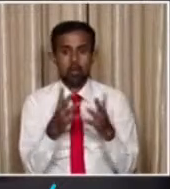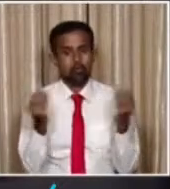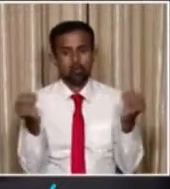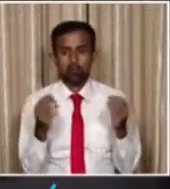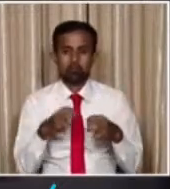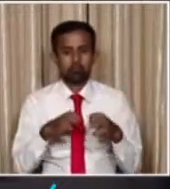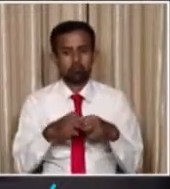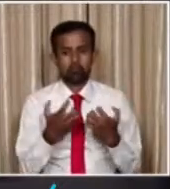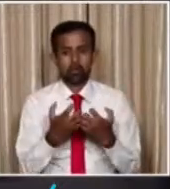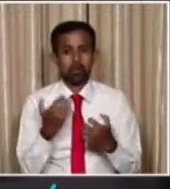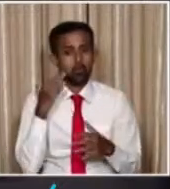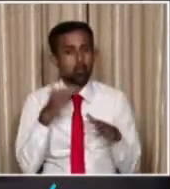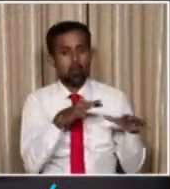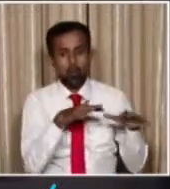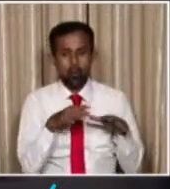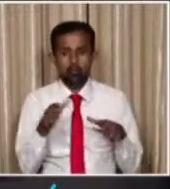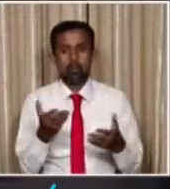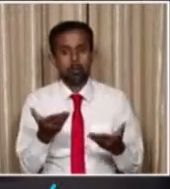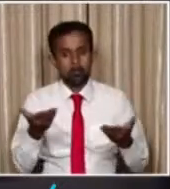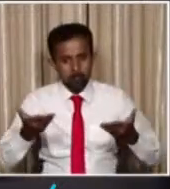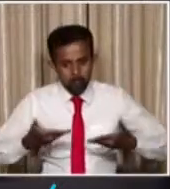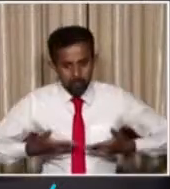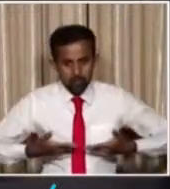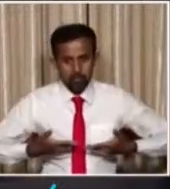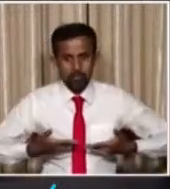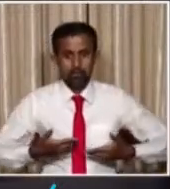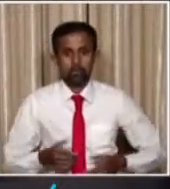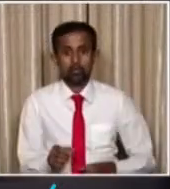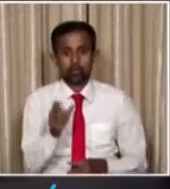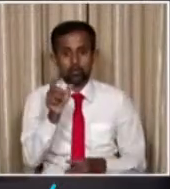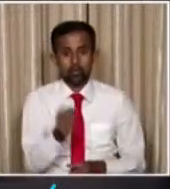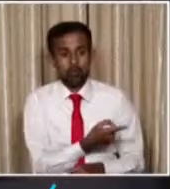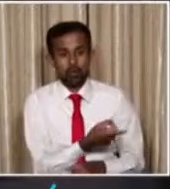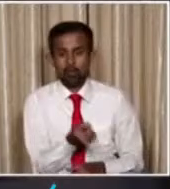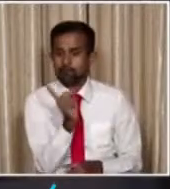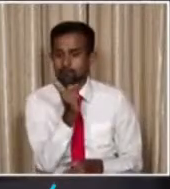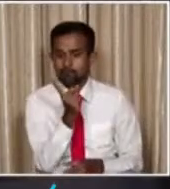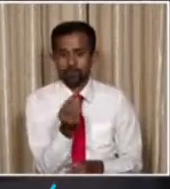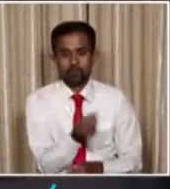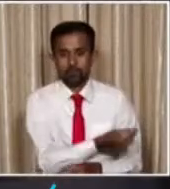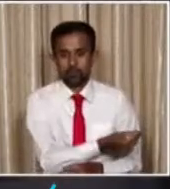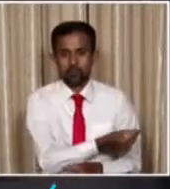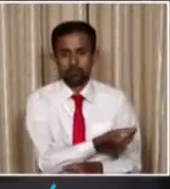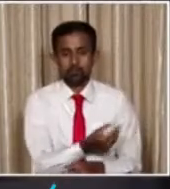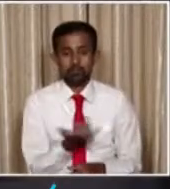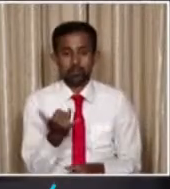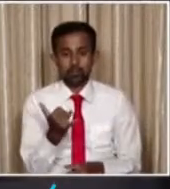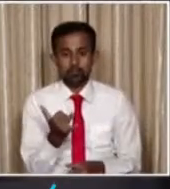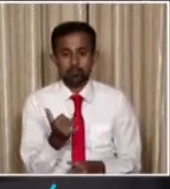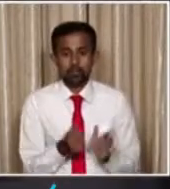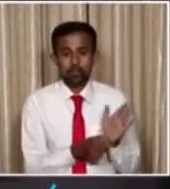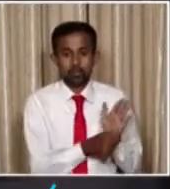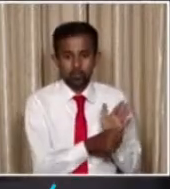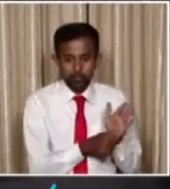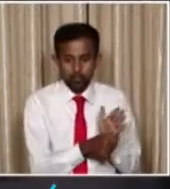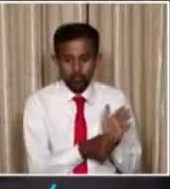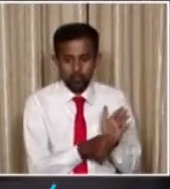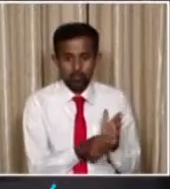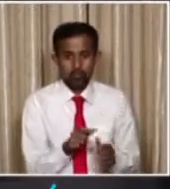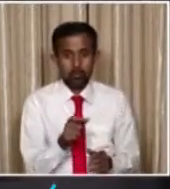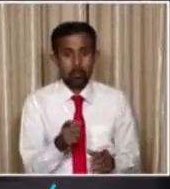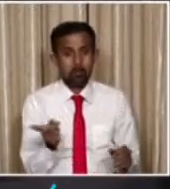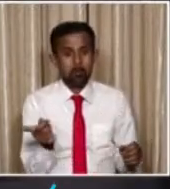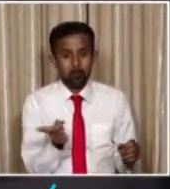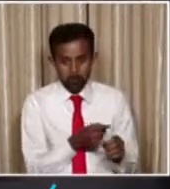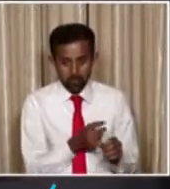වෙන්න එපා. ජනතාව ඔබතුමාව බාරගනි. ඔබතුමාත් කරුණා කළ මෙයාට දඬුවම් දෙන්න. මොකද බොහෝ වෙලාවට පාතාලය අය මිනි